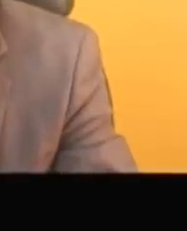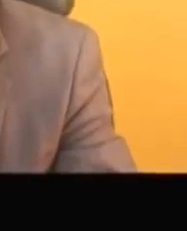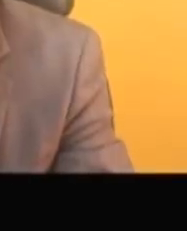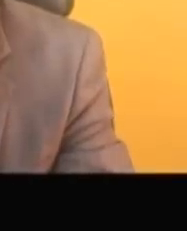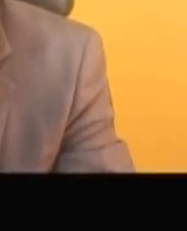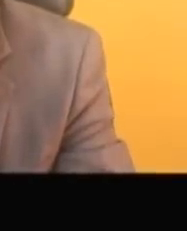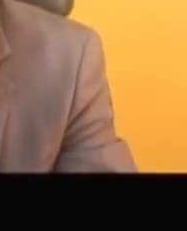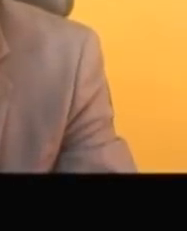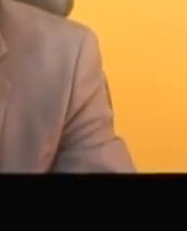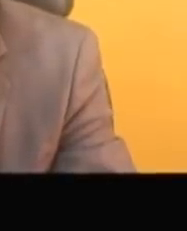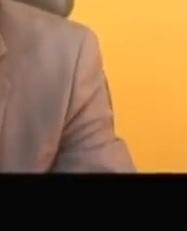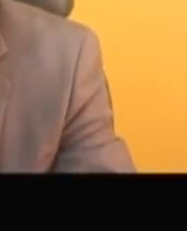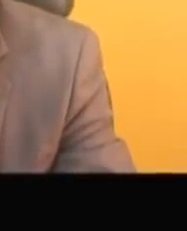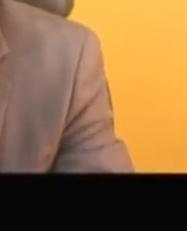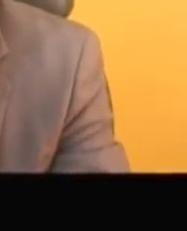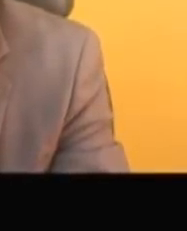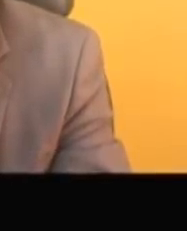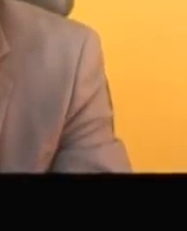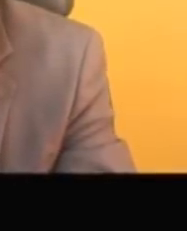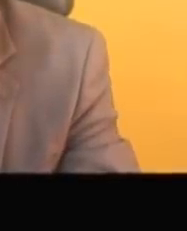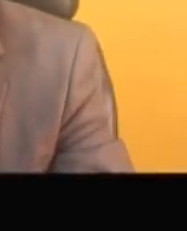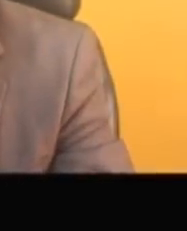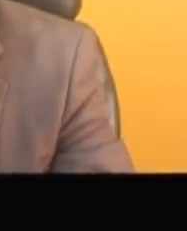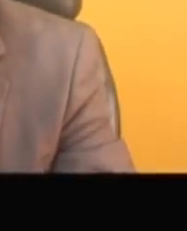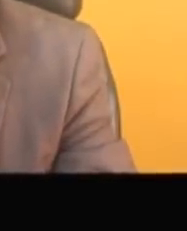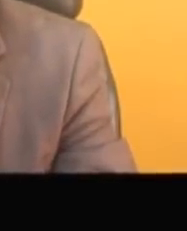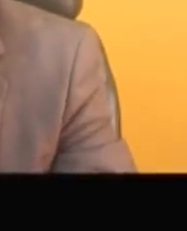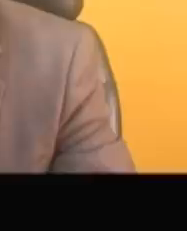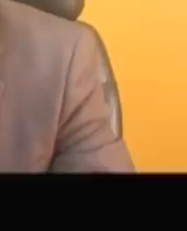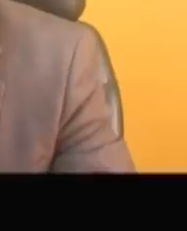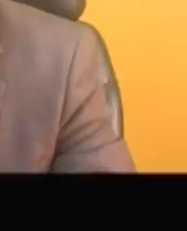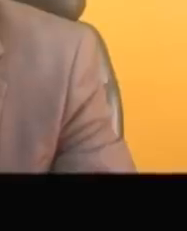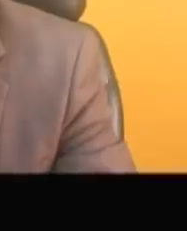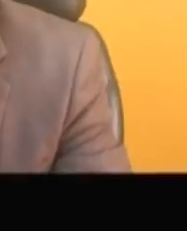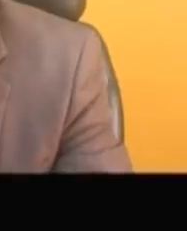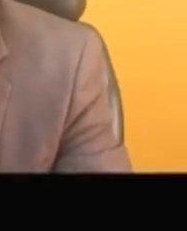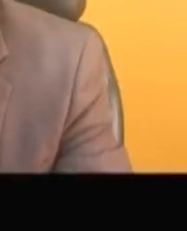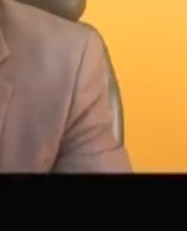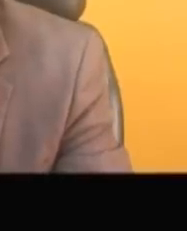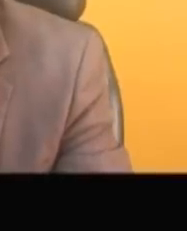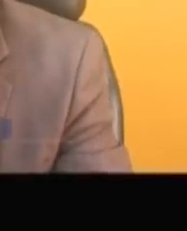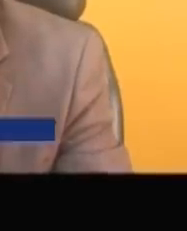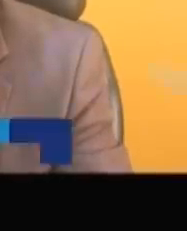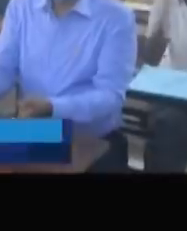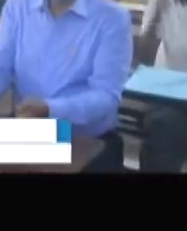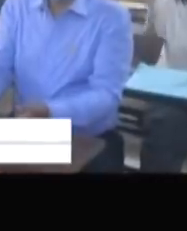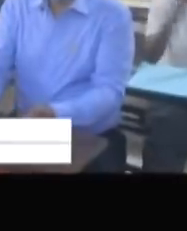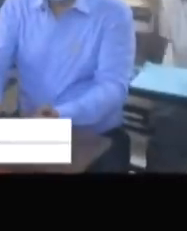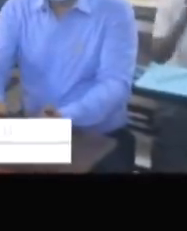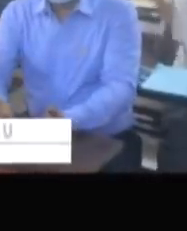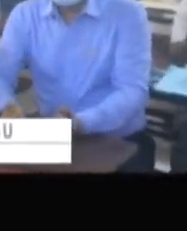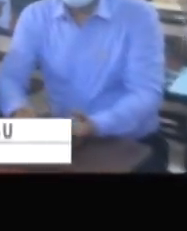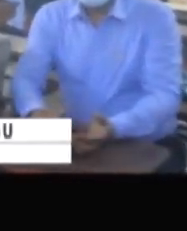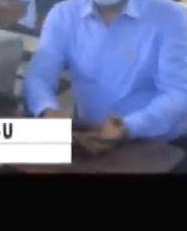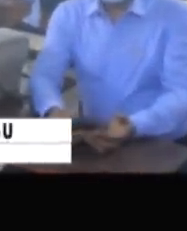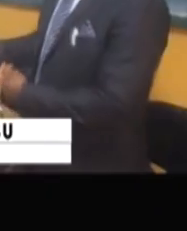Et c'est ce climat qui a offert à ce séminaire un caractère de réussite. Ce séminaire est